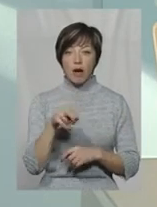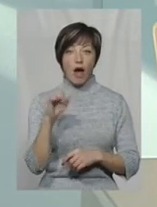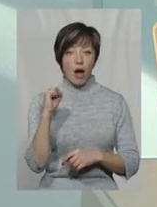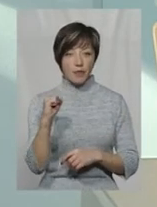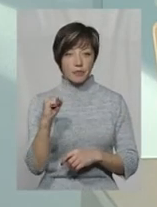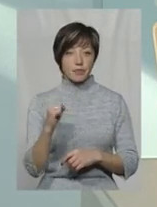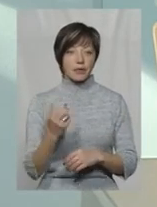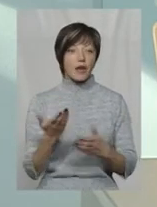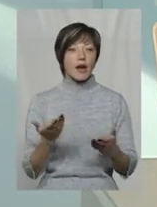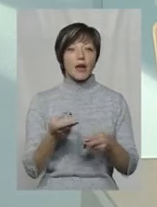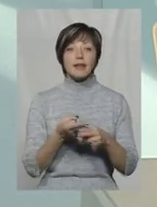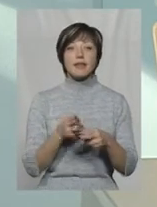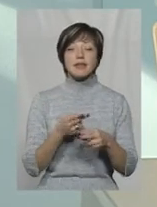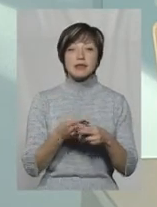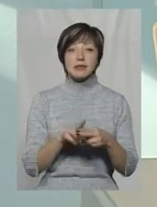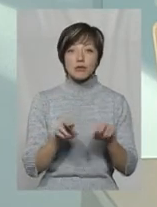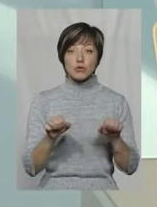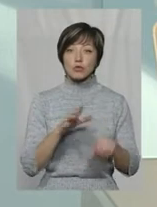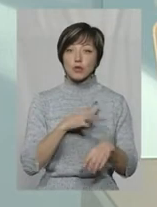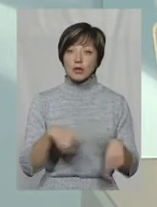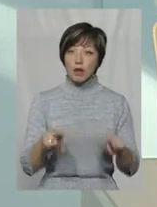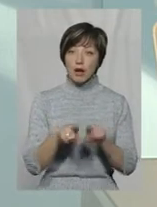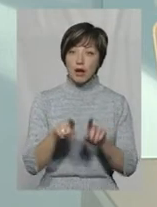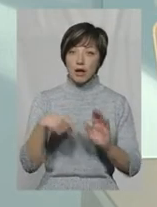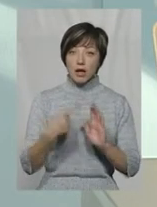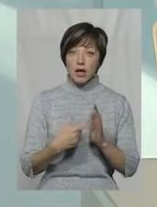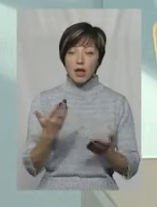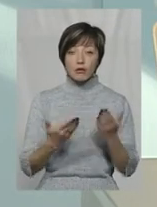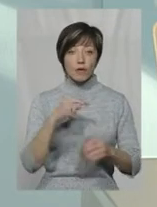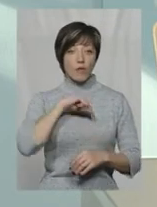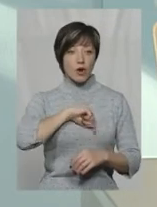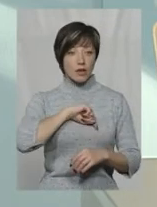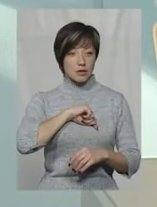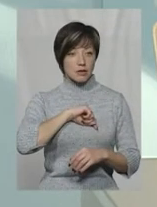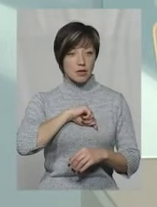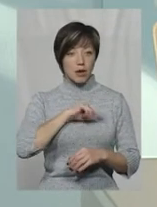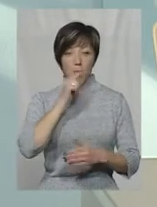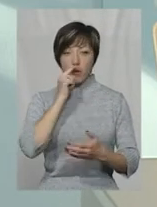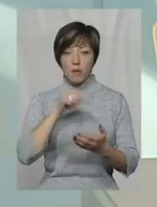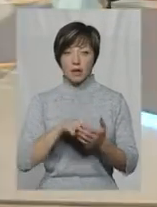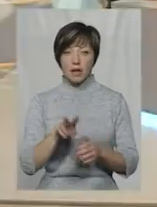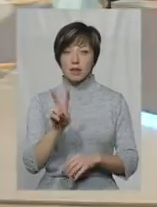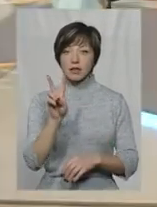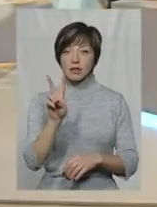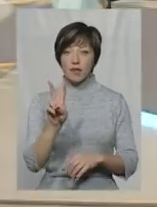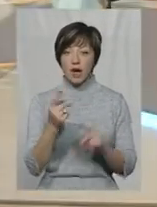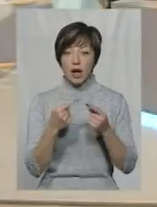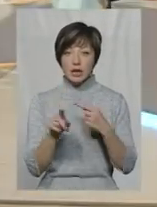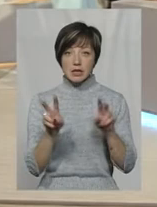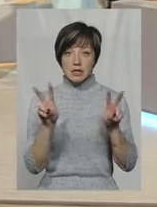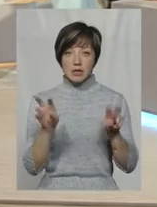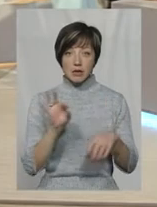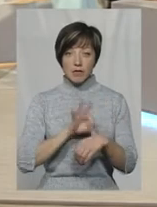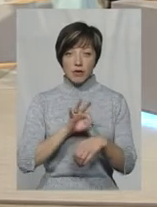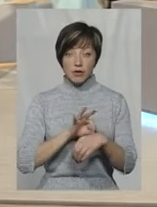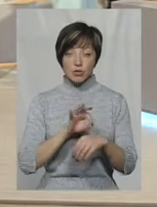А де це може бути таке? Якщо в організм попадає два різних штама вірусу типу